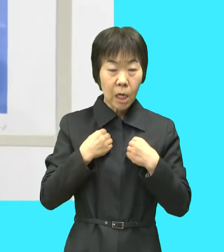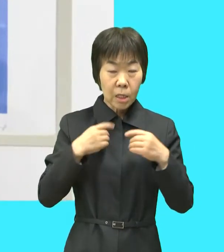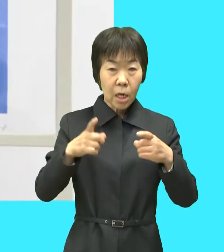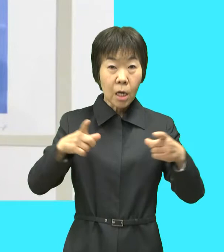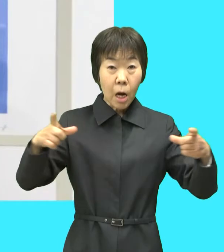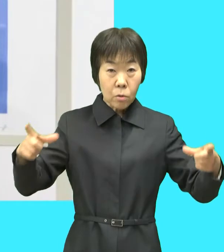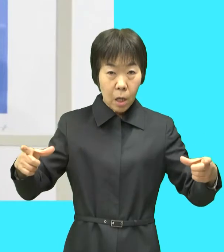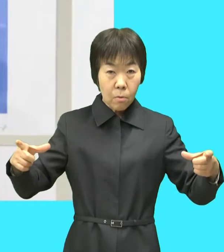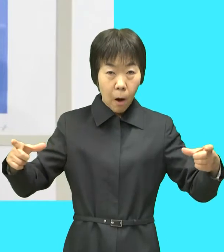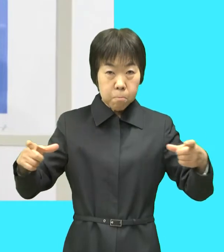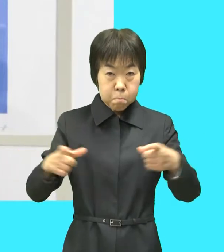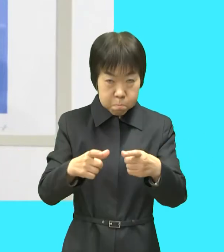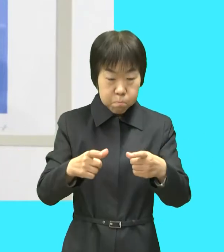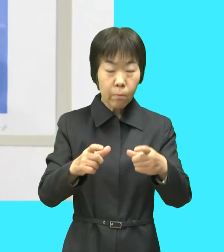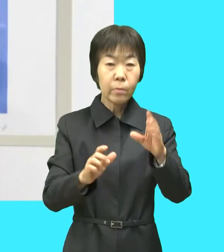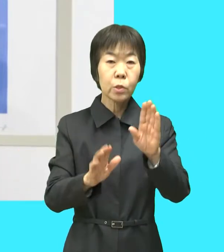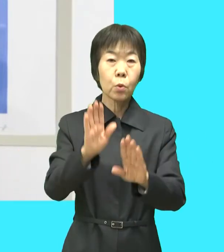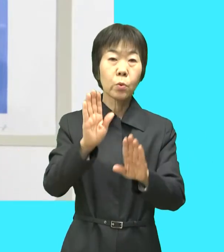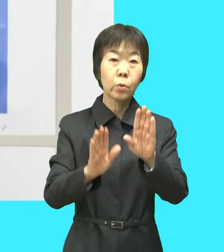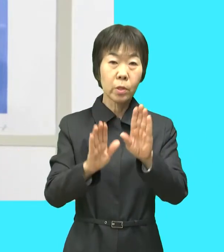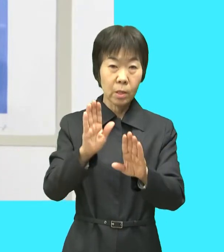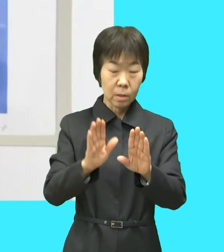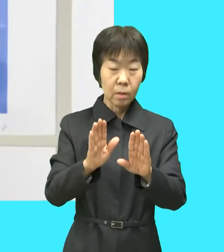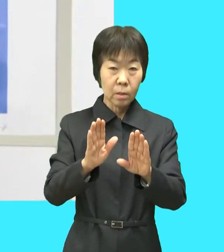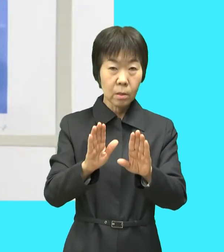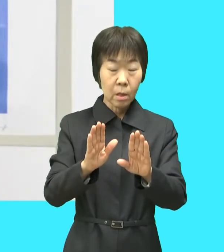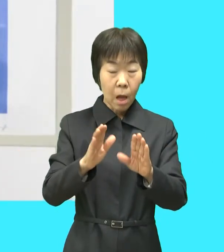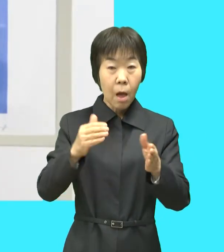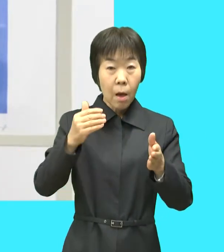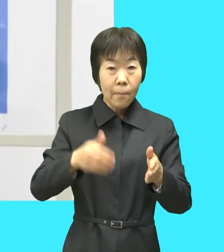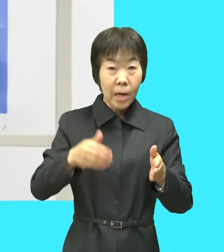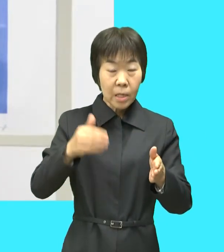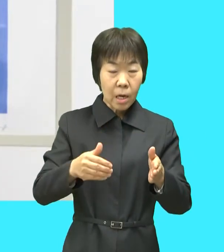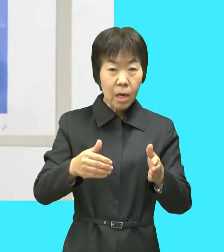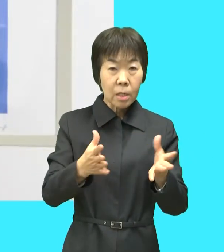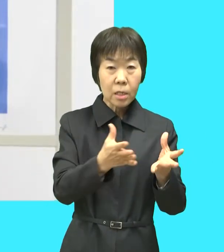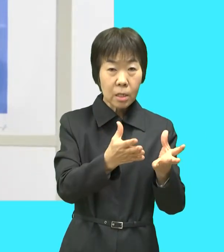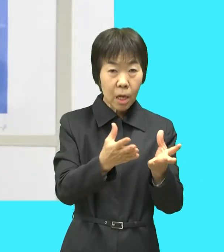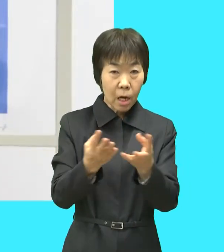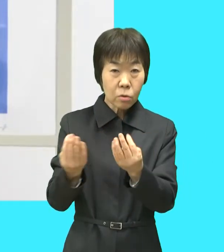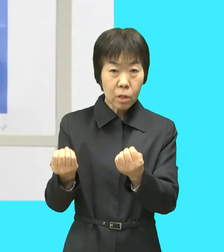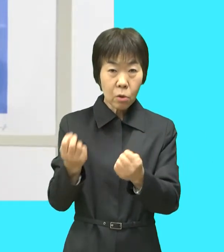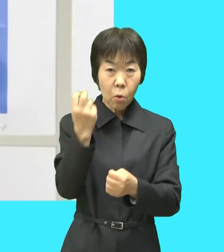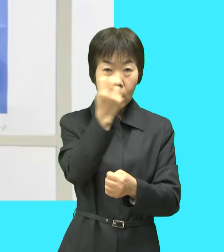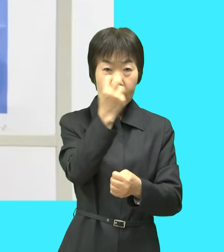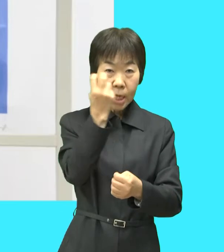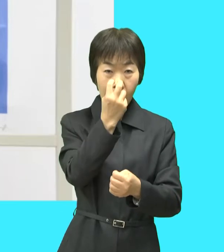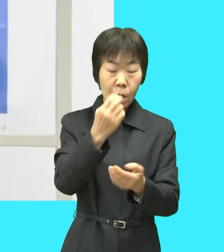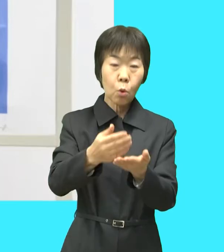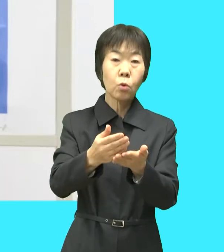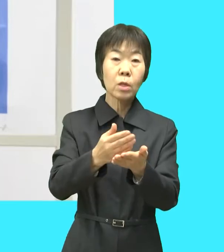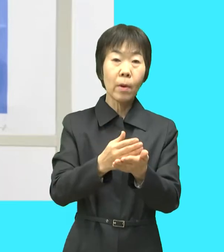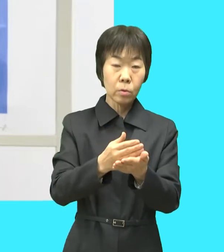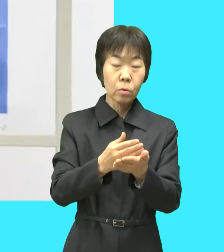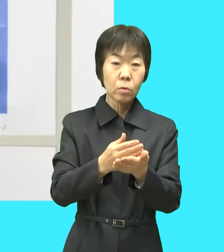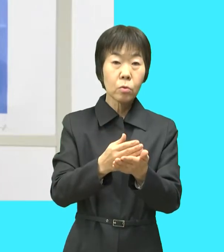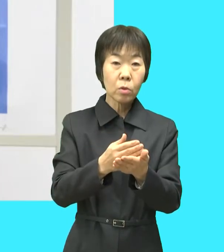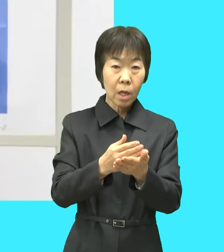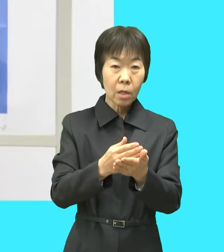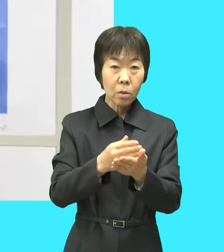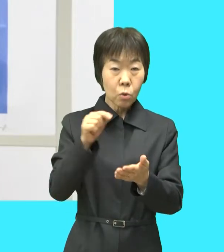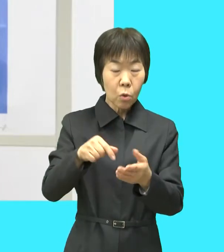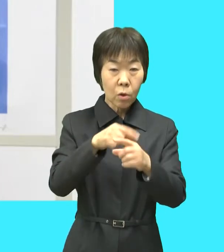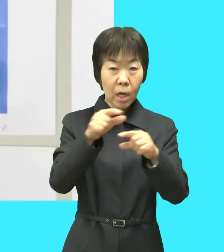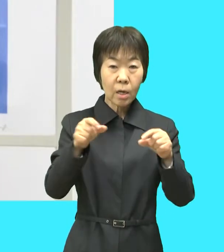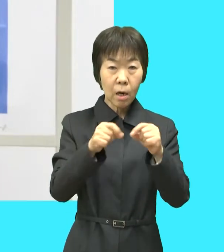大が抑えられている状況にあります。ただまだ相当数の 検査が残っておりますので、その結果